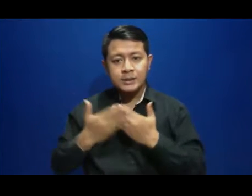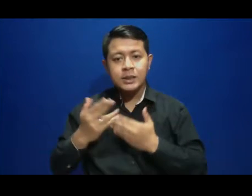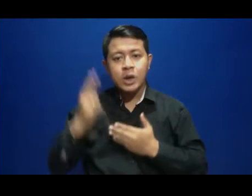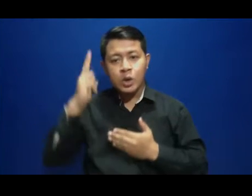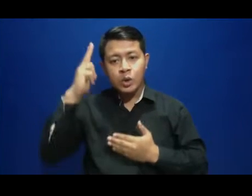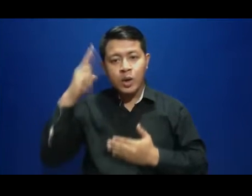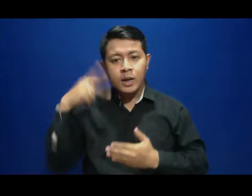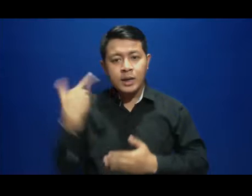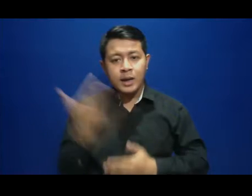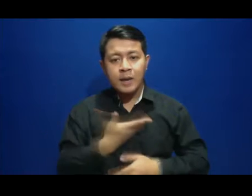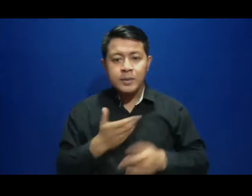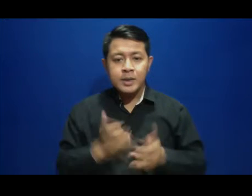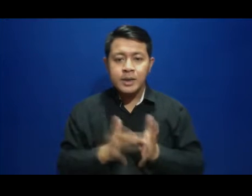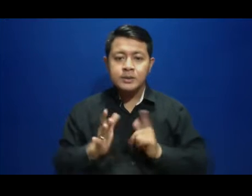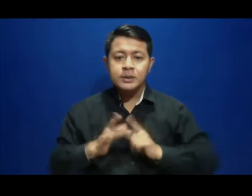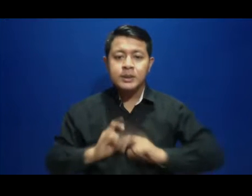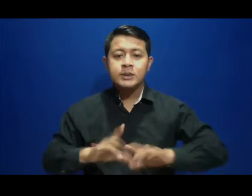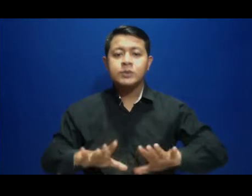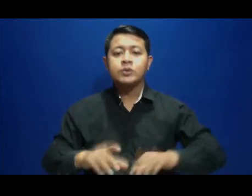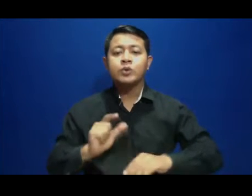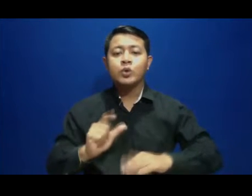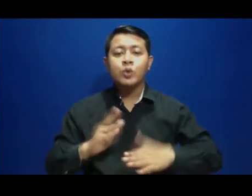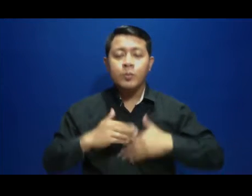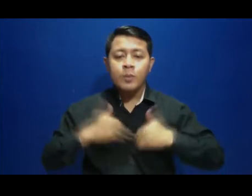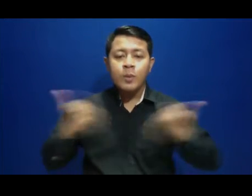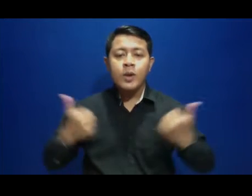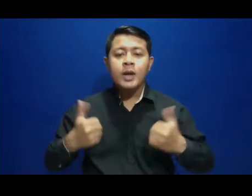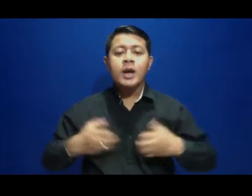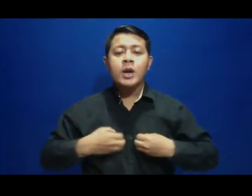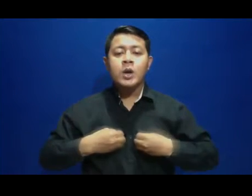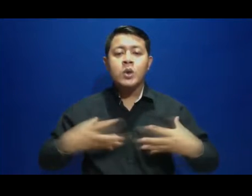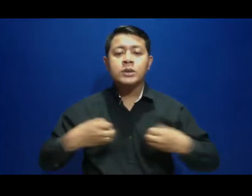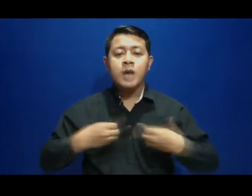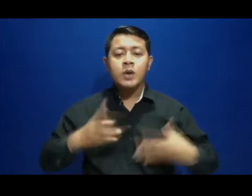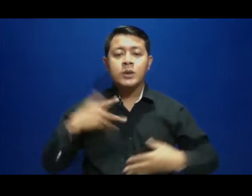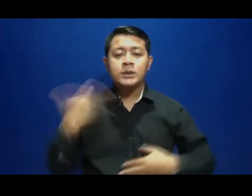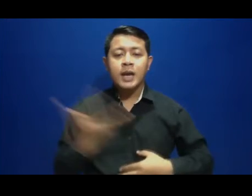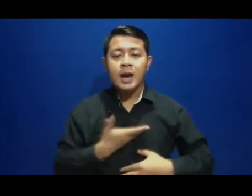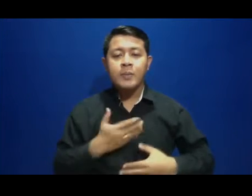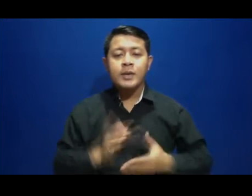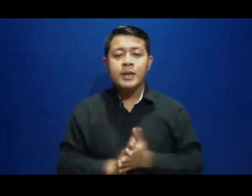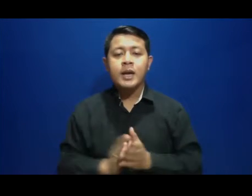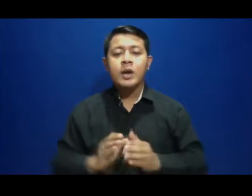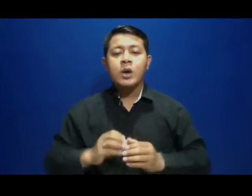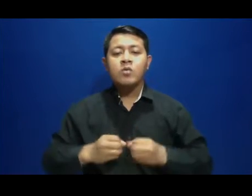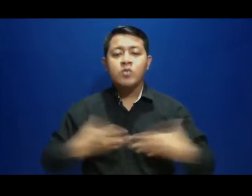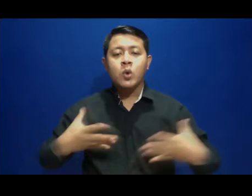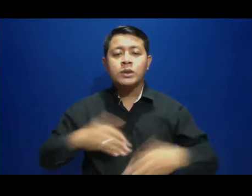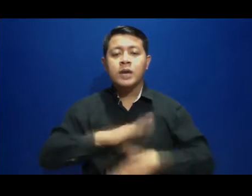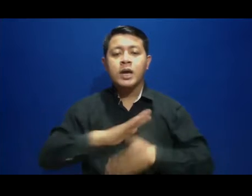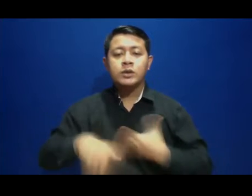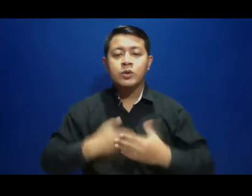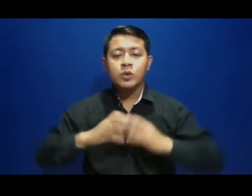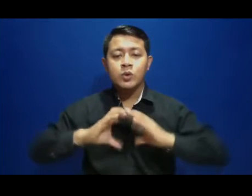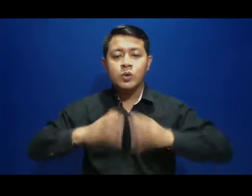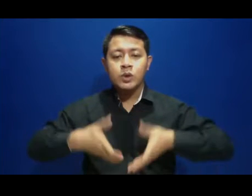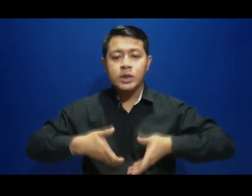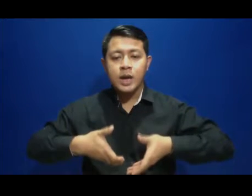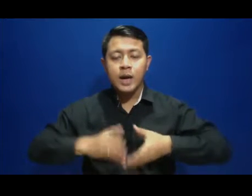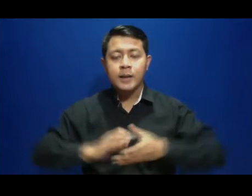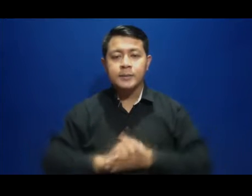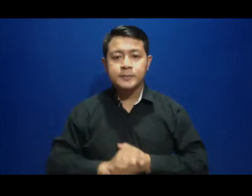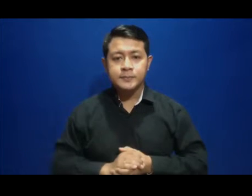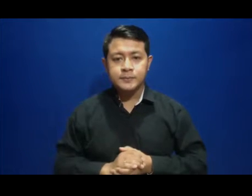Yesus Kristus, sebagai pemulihan atas dosa-dosa kami dan dosa seluruh dunia.